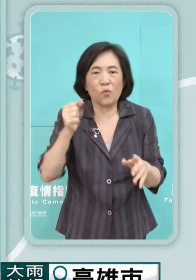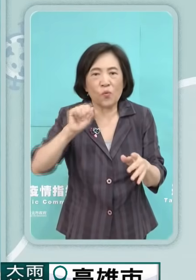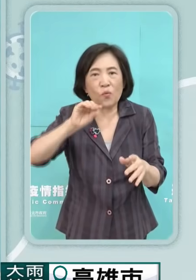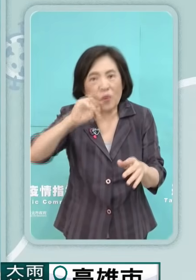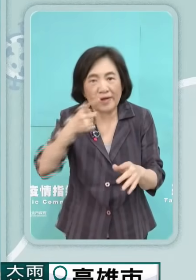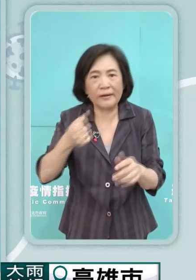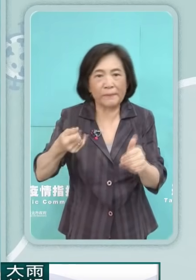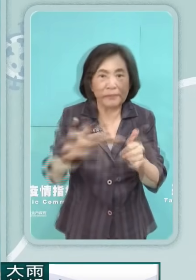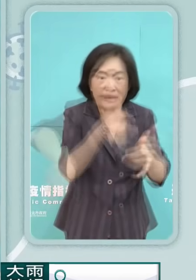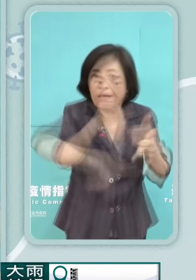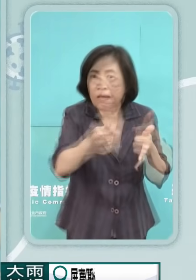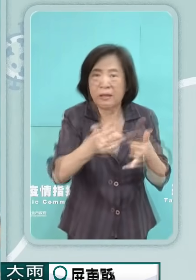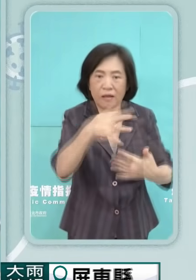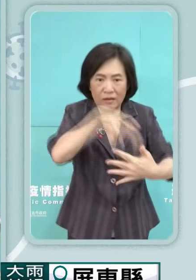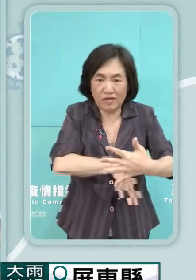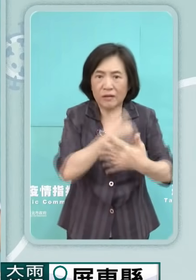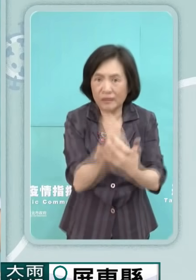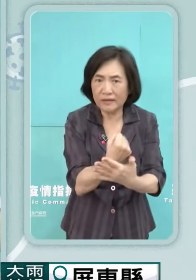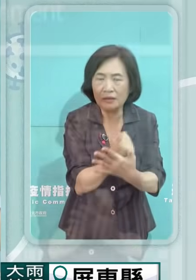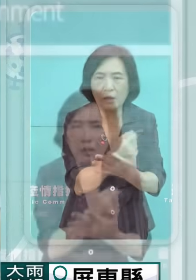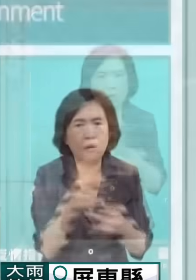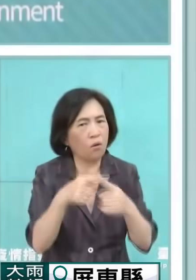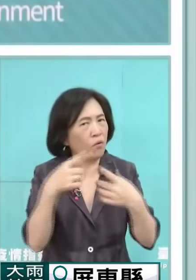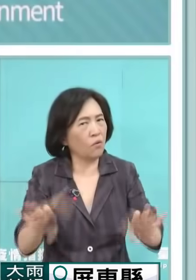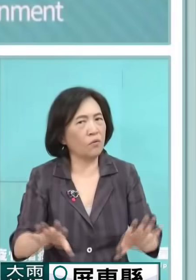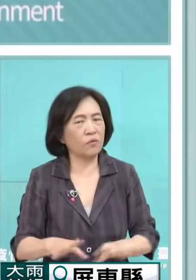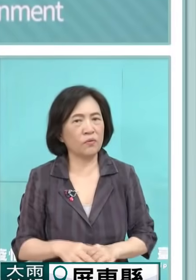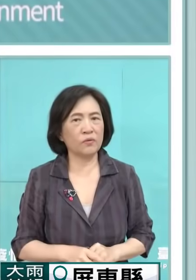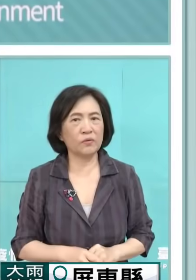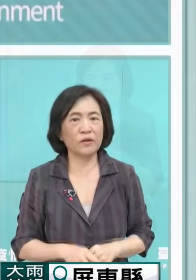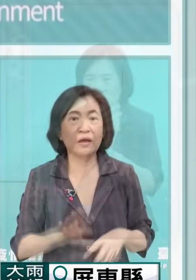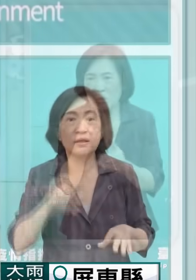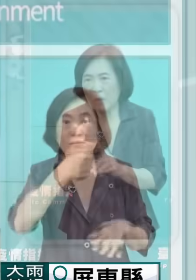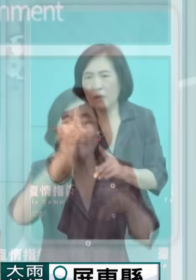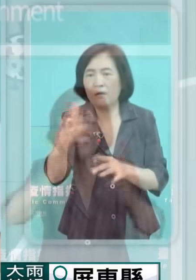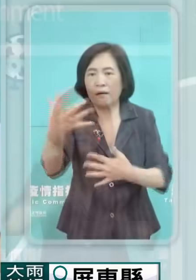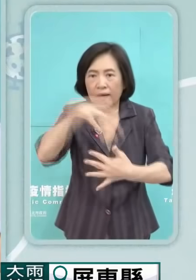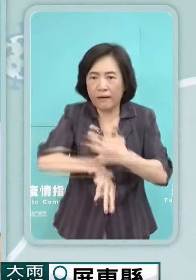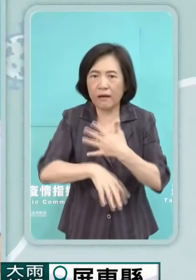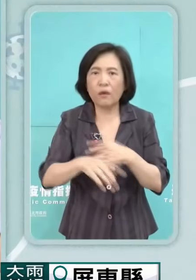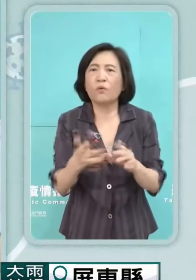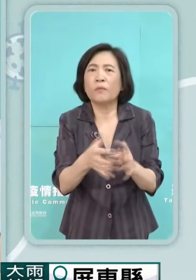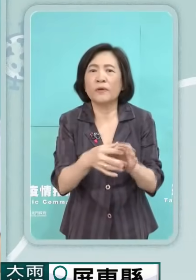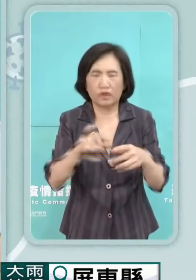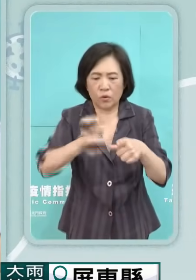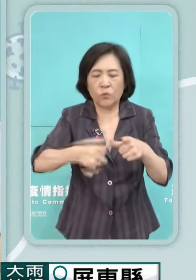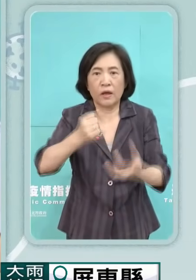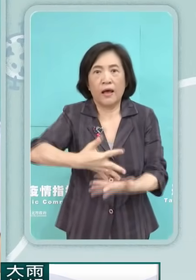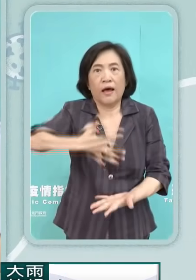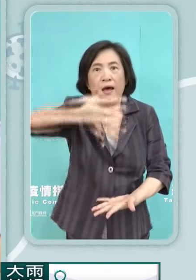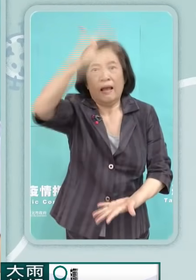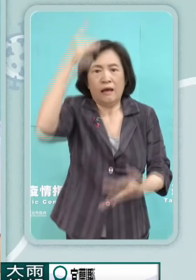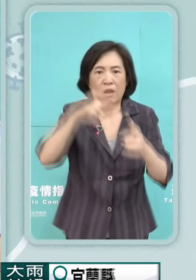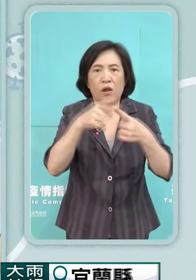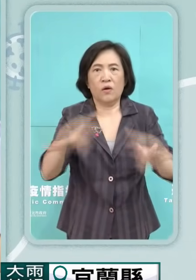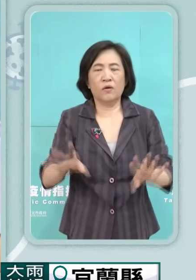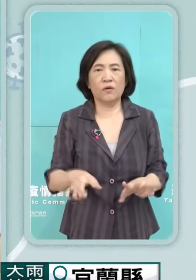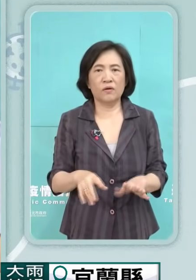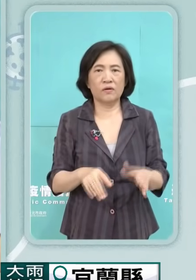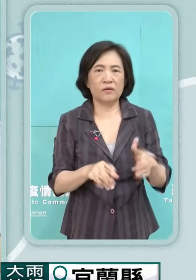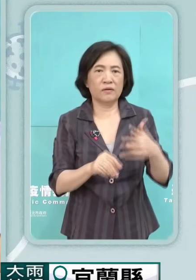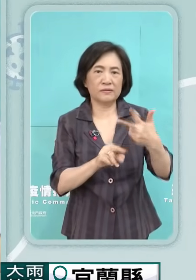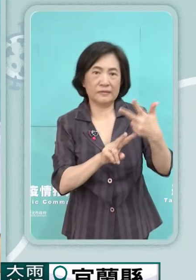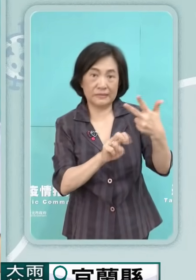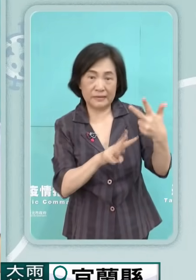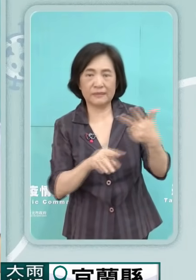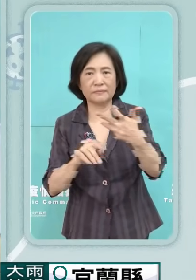旦感染常常人数会相当多。那么这几天大家很关心这个台电大楼这件事情，在我们看起来第一，那个7月23跟8月11